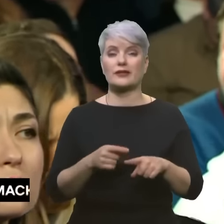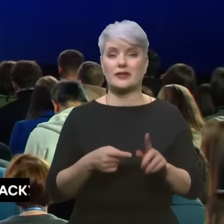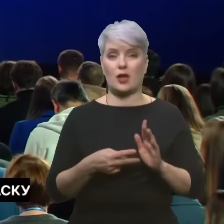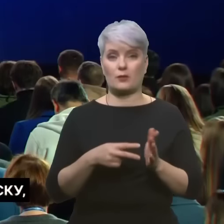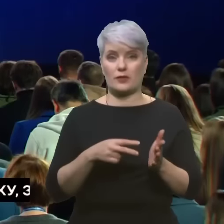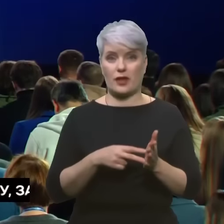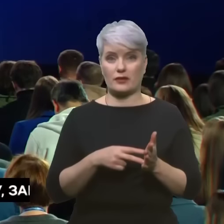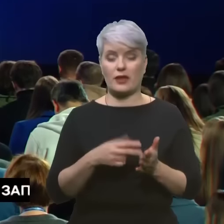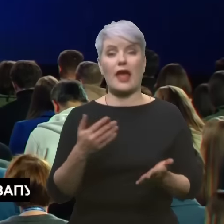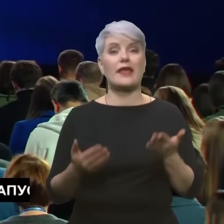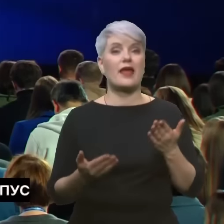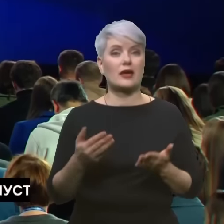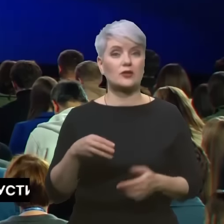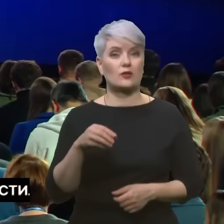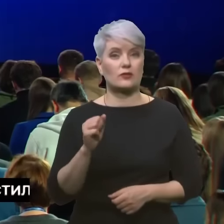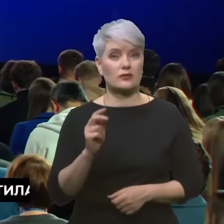Дякую.